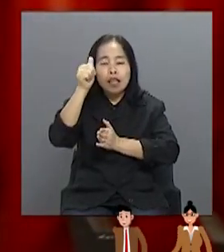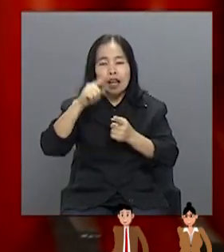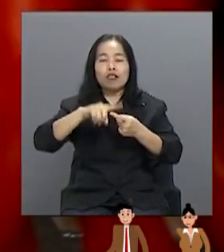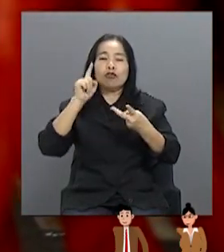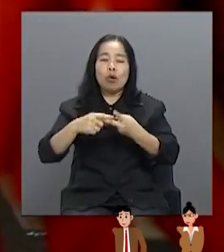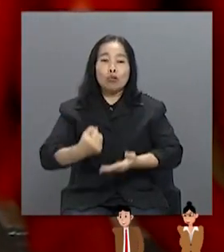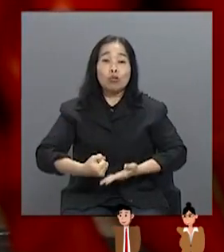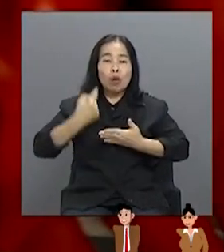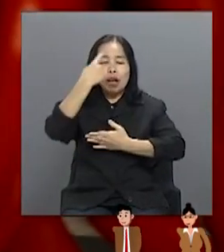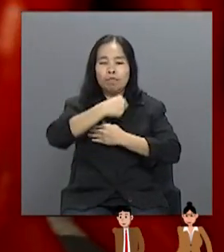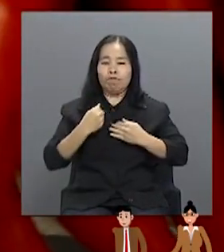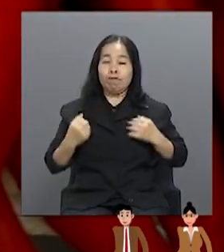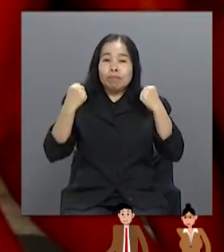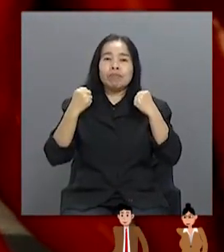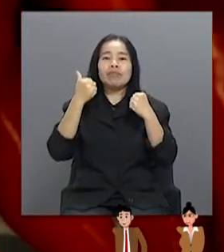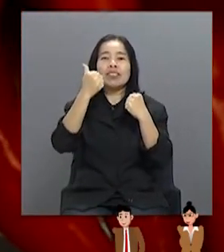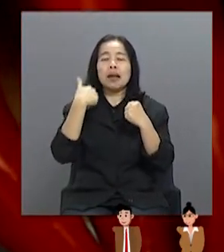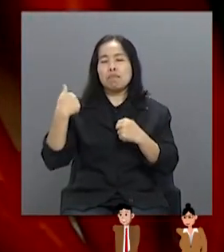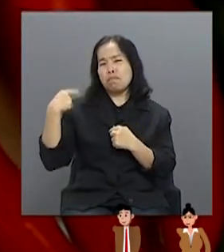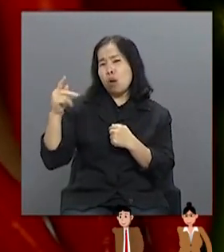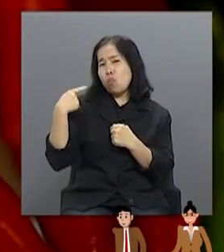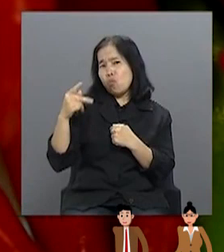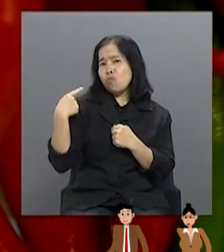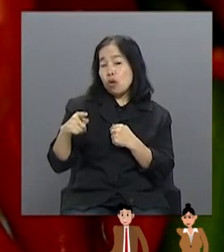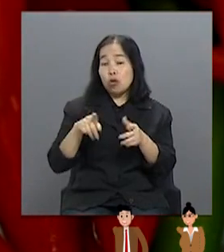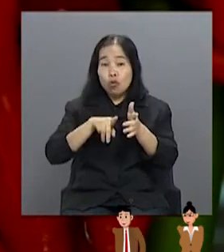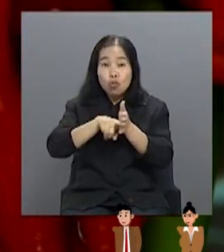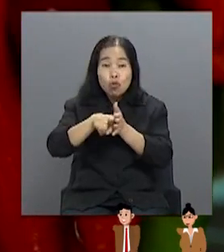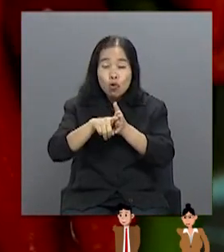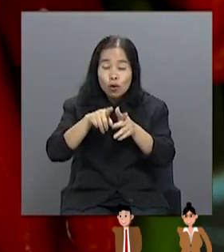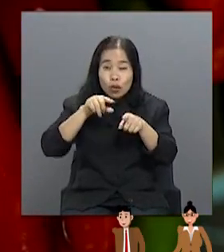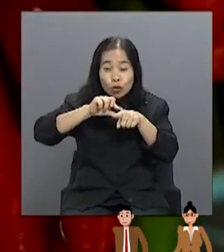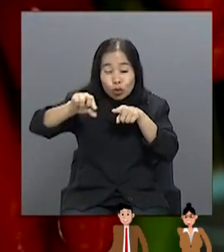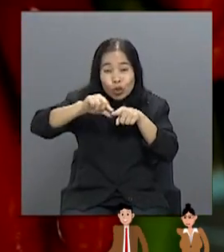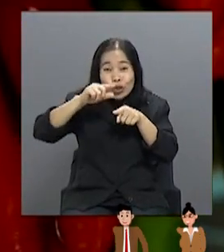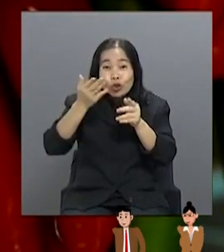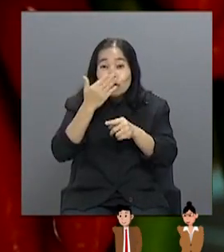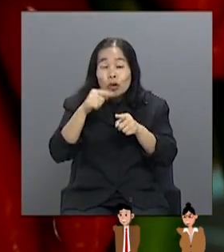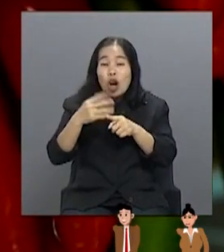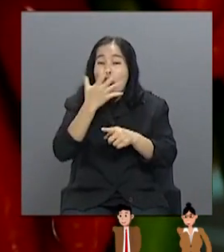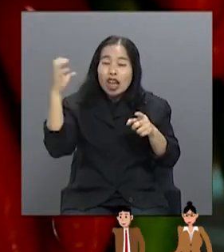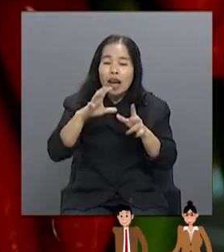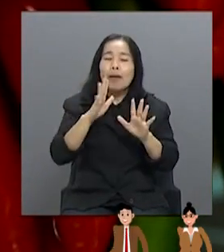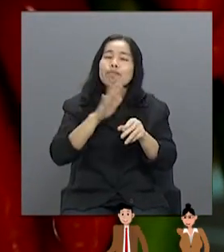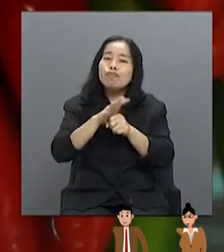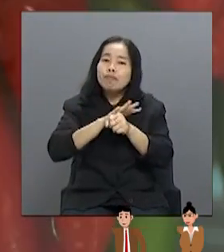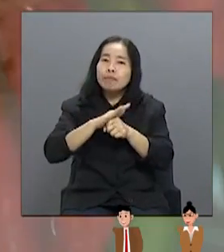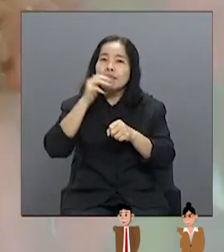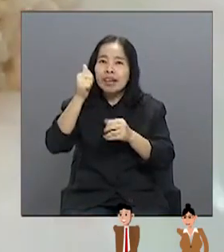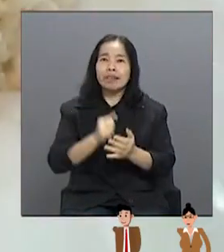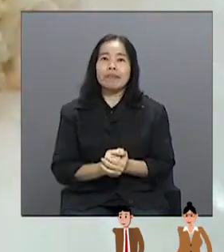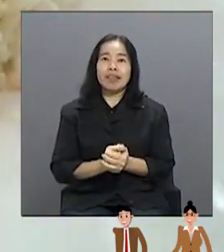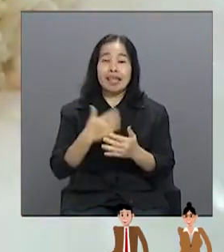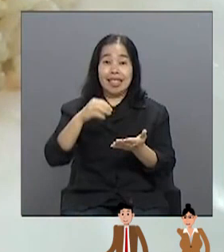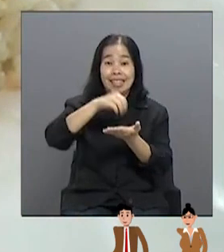ขาว โอ้โห ฉะนั้นแล้วเนี่ย มีประโยชน์ค่ะ ใช่ครับผมอีกหนึ่งสิ่งกะเพราครับง่ายๆเลยกะเพรา ใส่กระเทียมใส่พริก